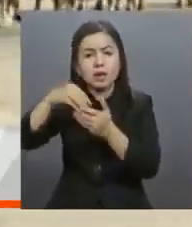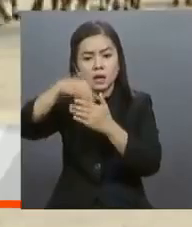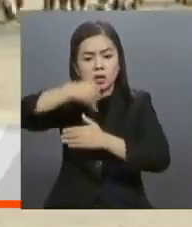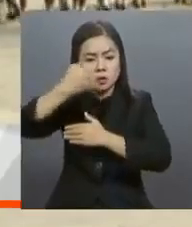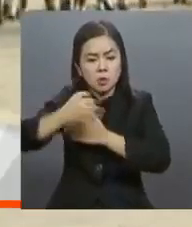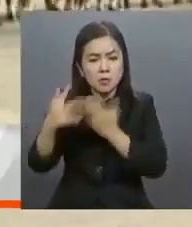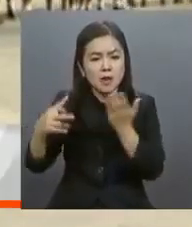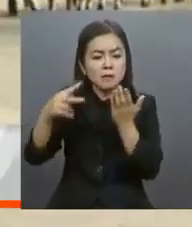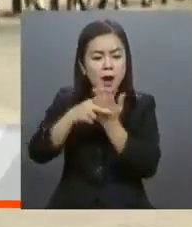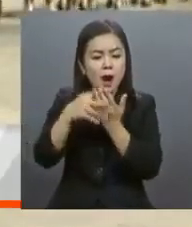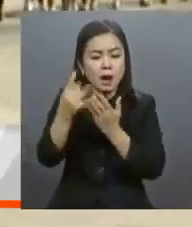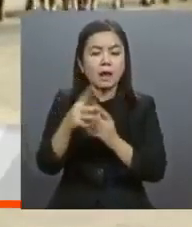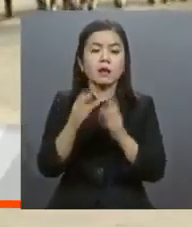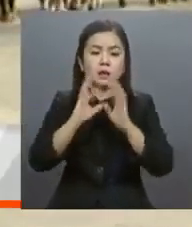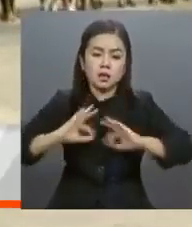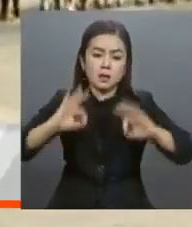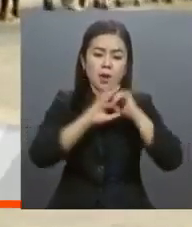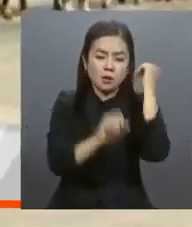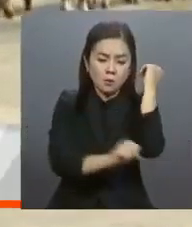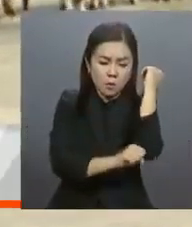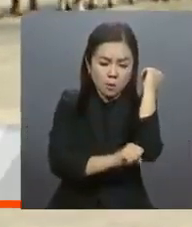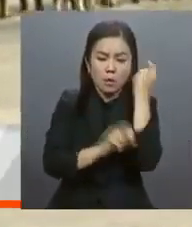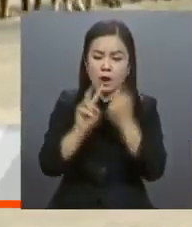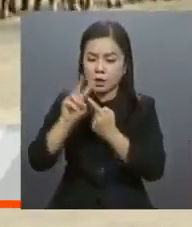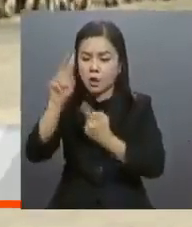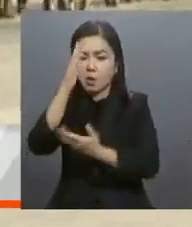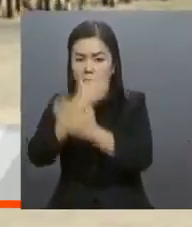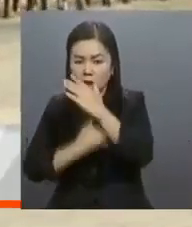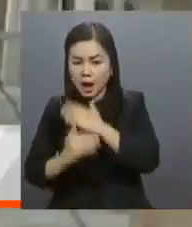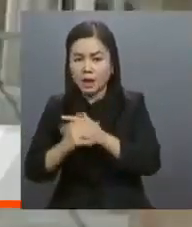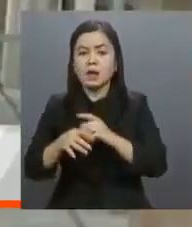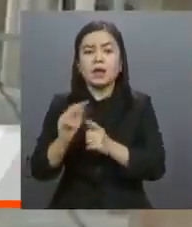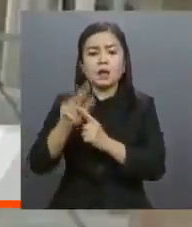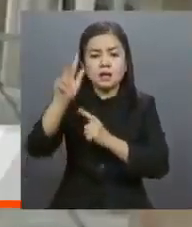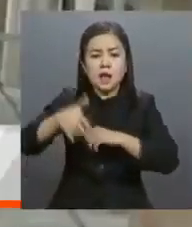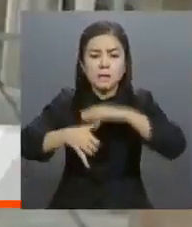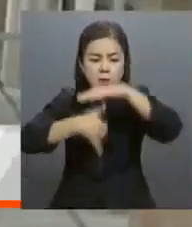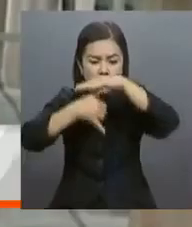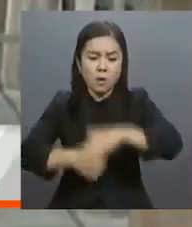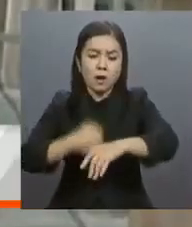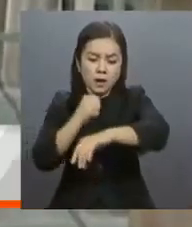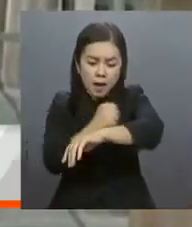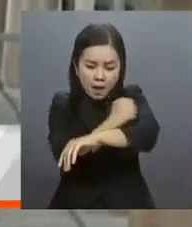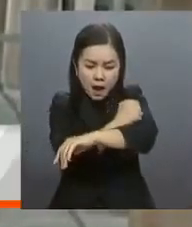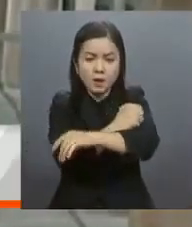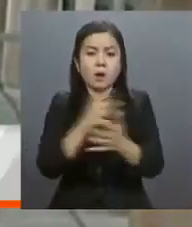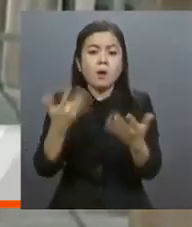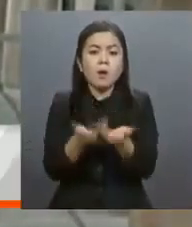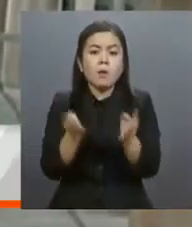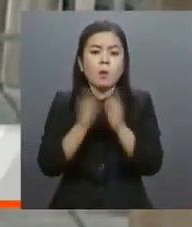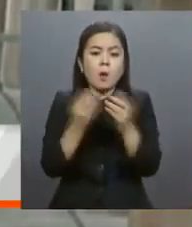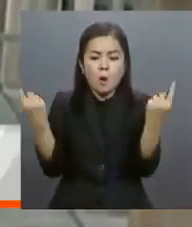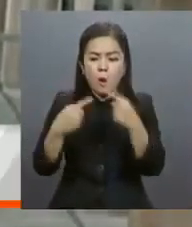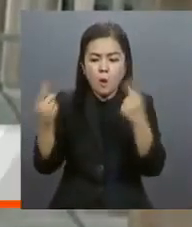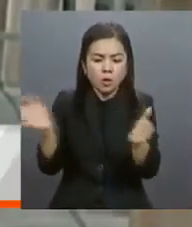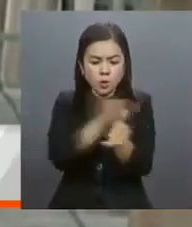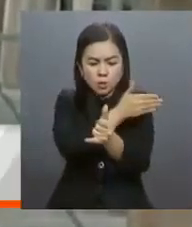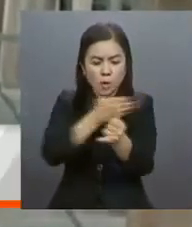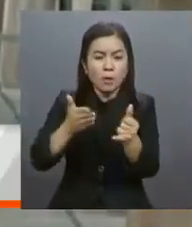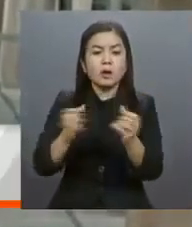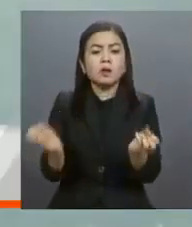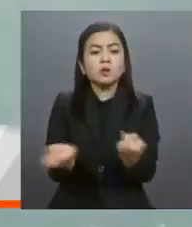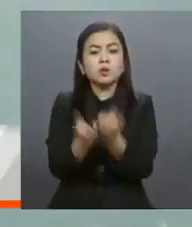รอย่างเช่นความยากจนความพิการการถูกบังคับใช้แรงงานการถูกกระทำความรุนแรงในครอบครัวและปัญหาสังคมที่